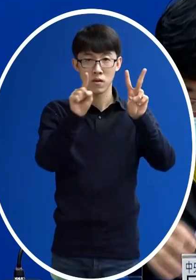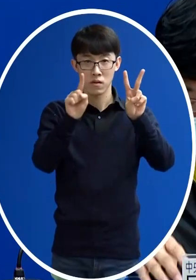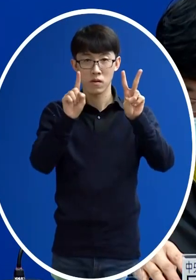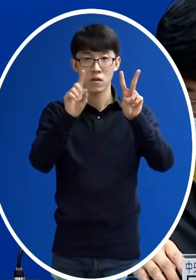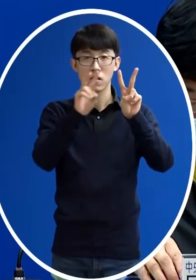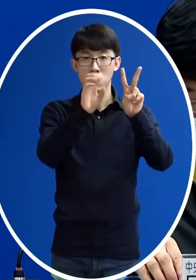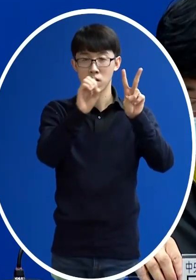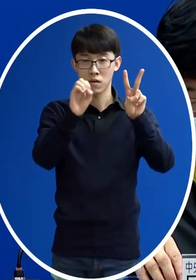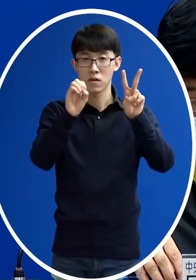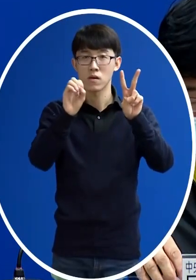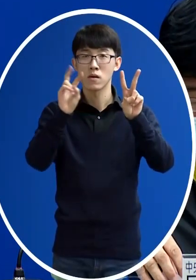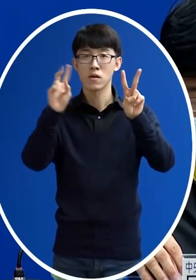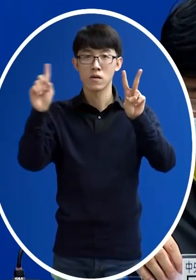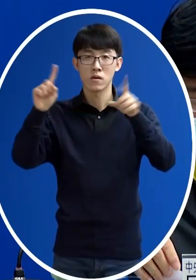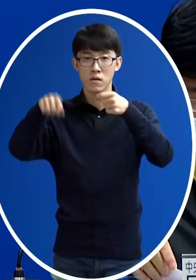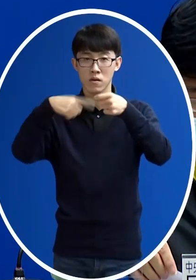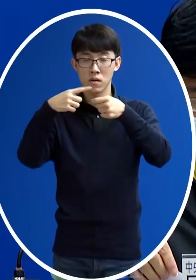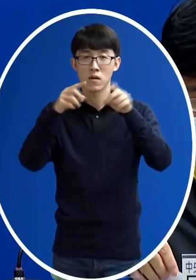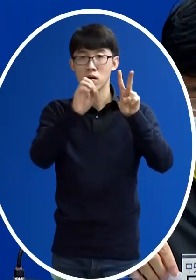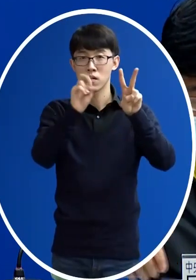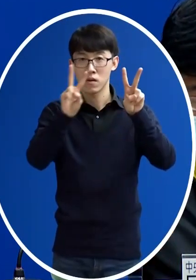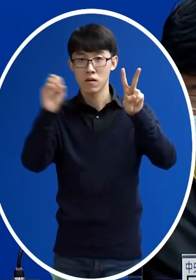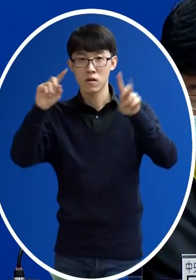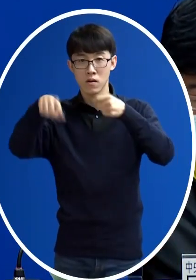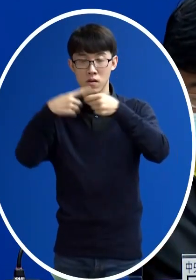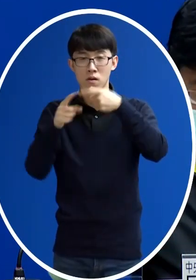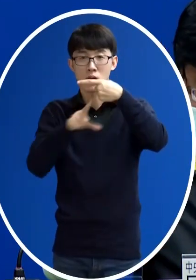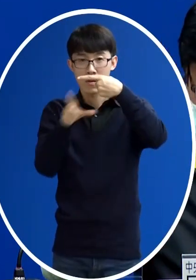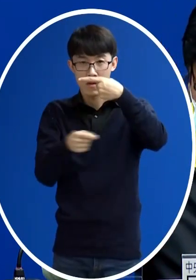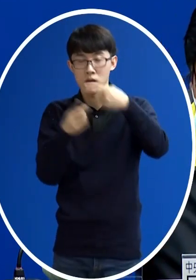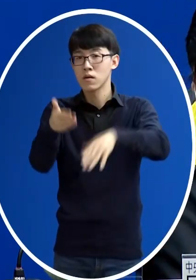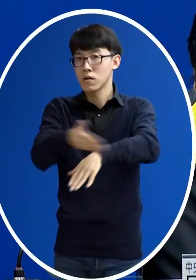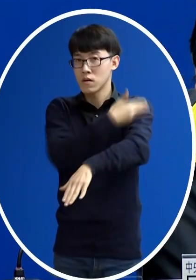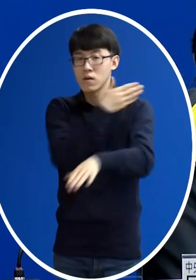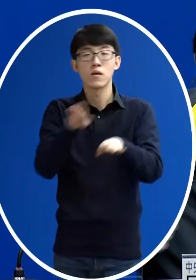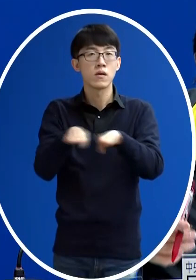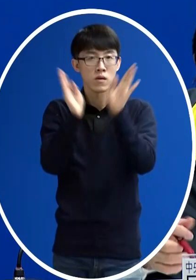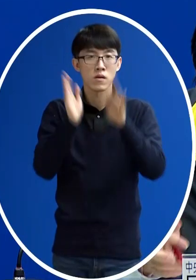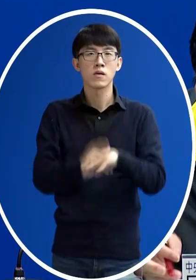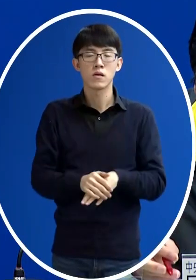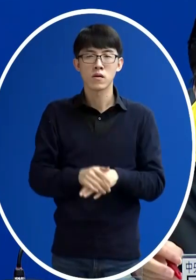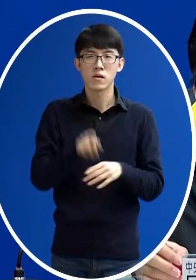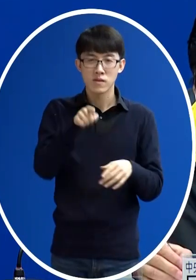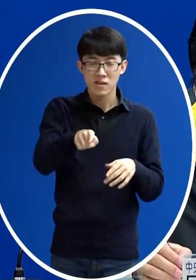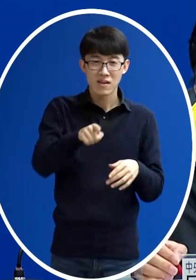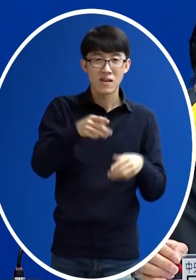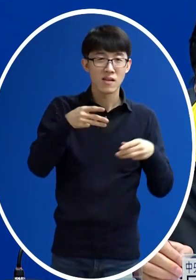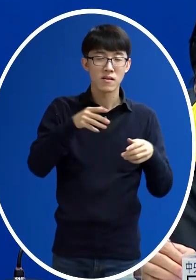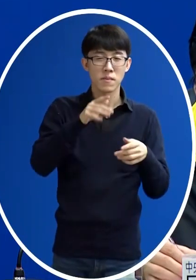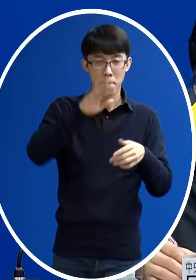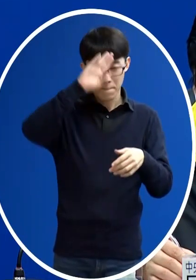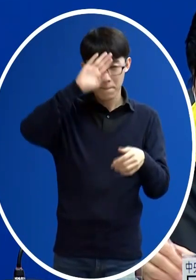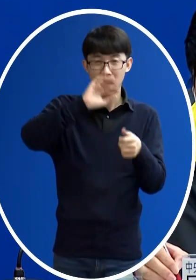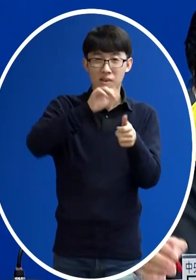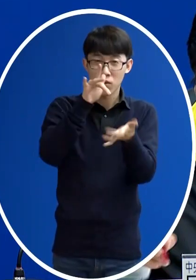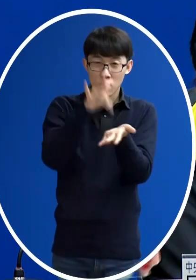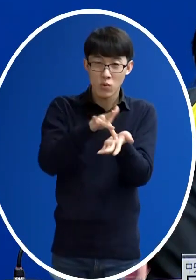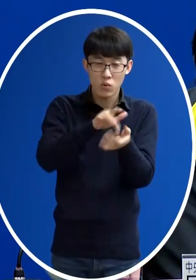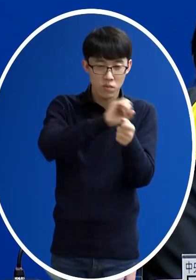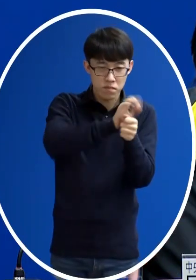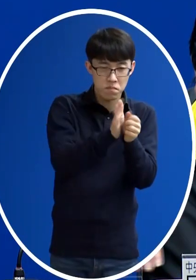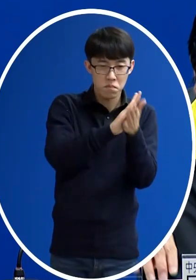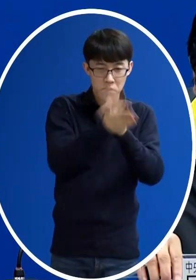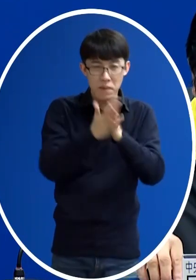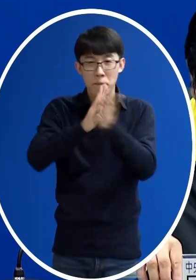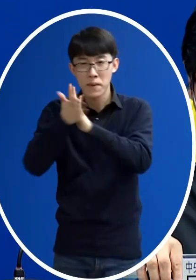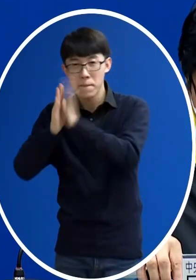今年的1月开始哦，南非事实上以变异株的角度来看，经历过3次的这个变异株的疫情哈。那上半年